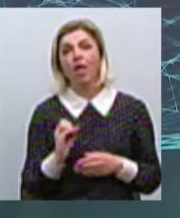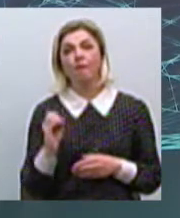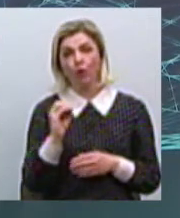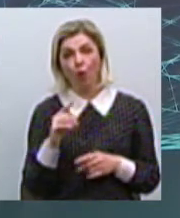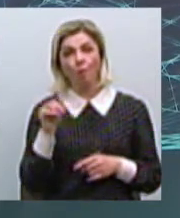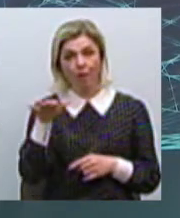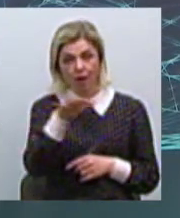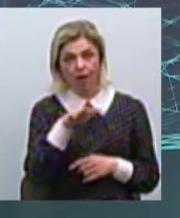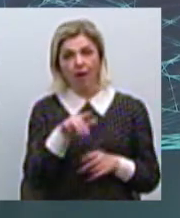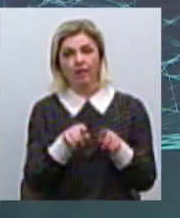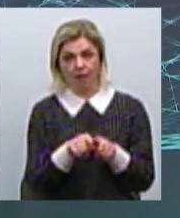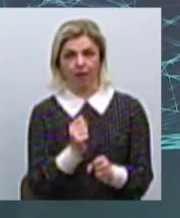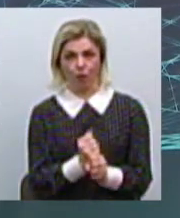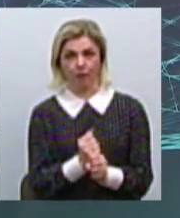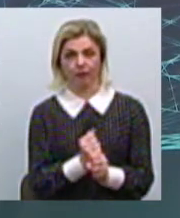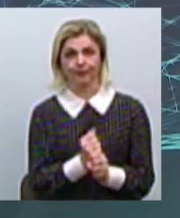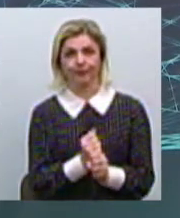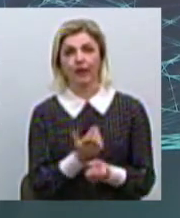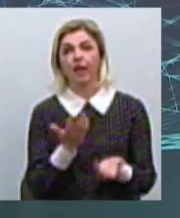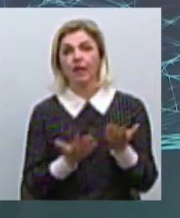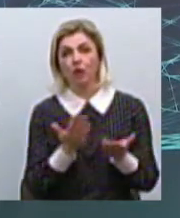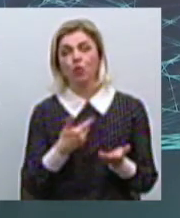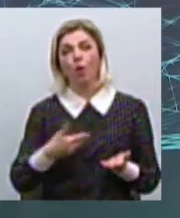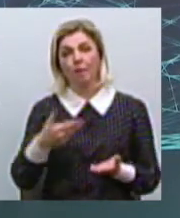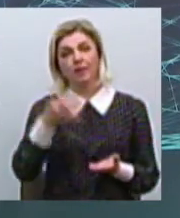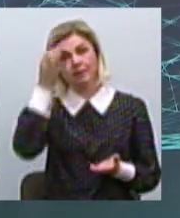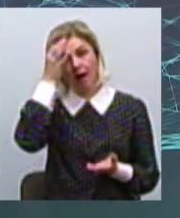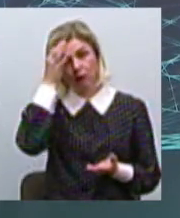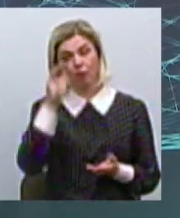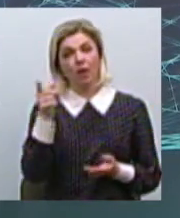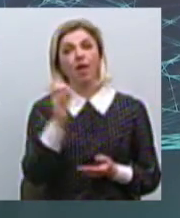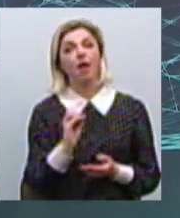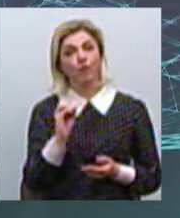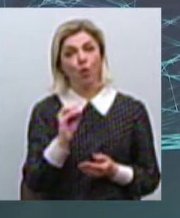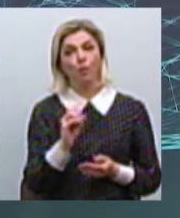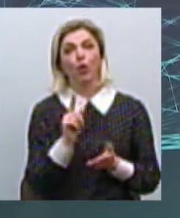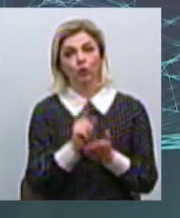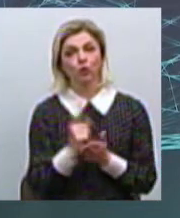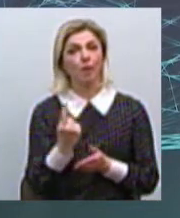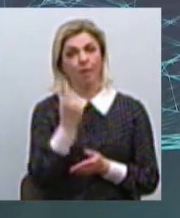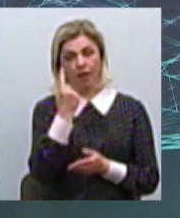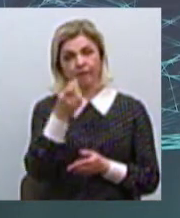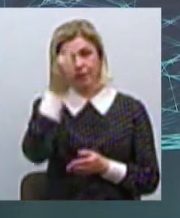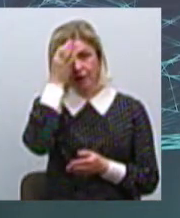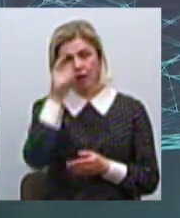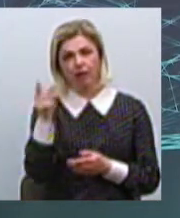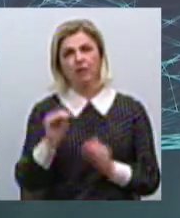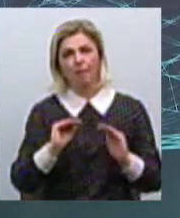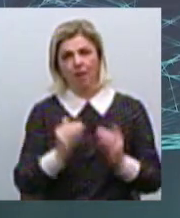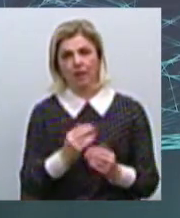і робить. Тобто, якщо ми згадуємо Європу, то ми, мабуть, перше згадаємо, що там дуже мала смертність